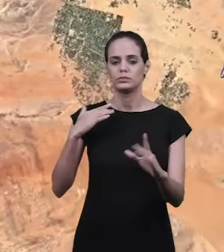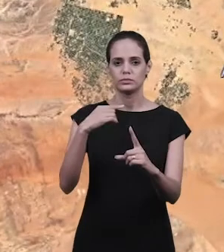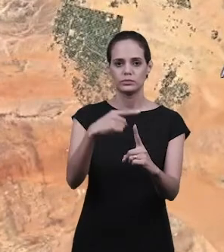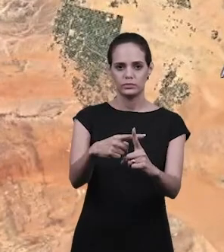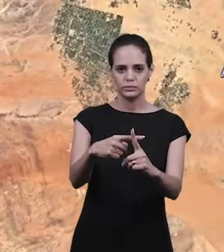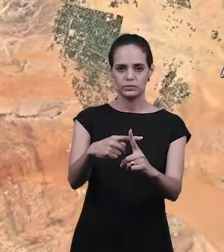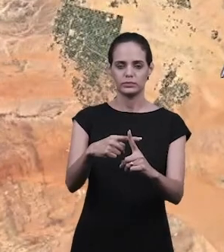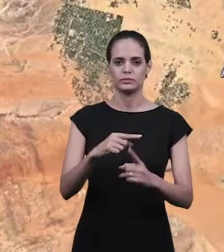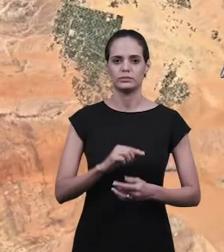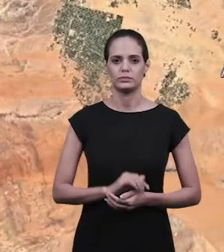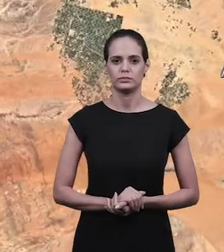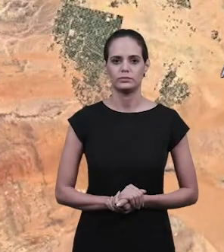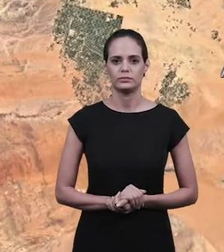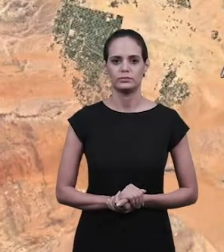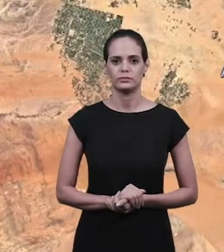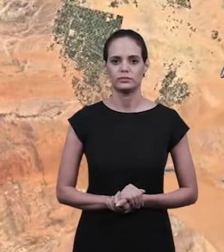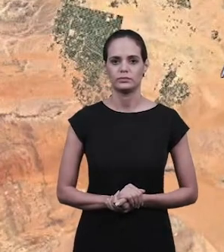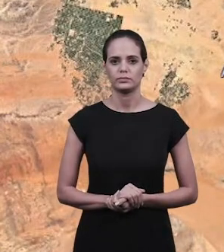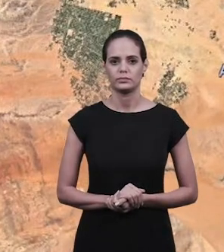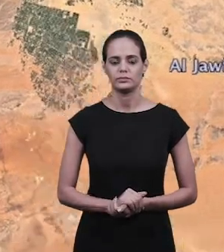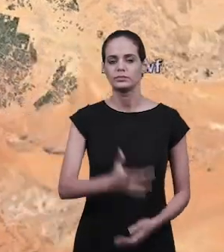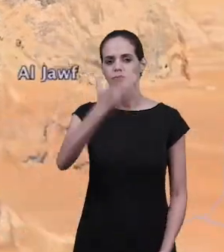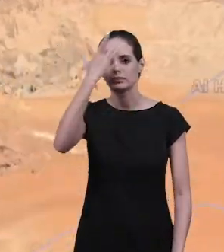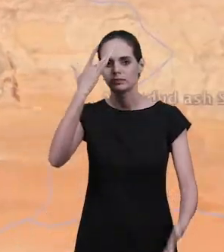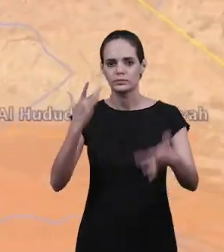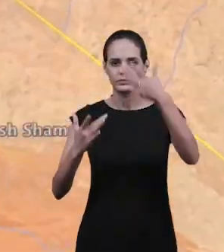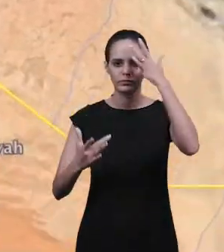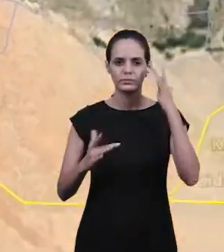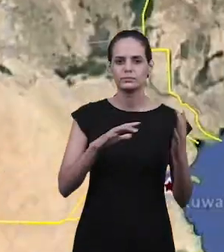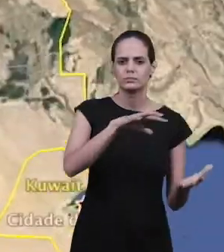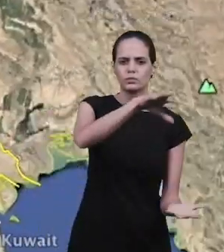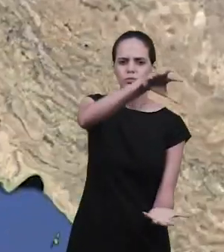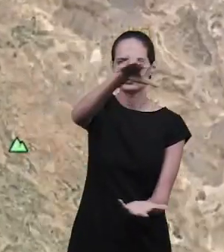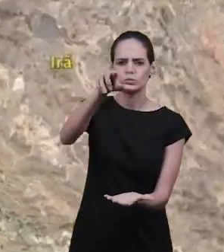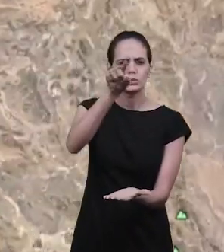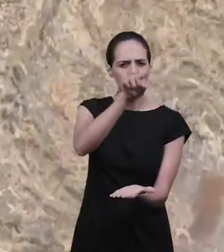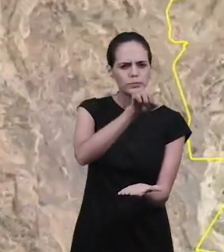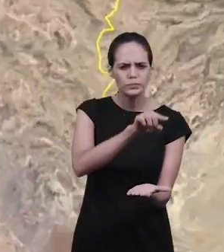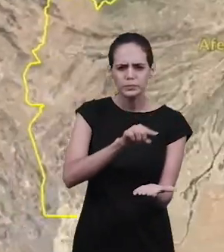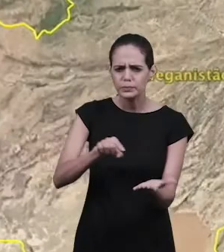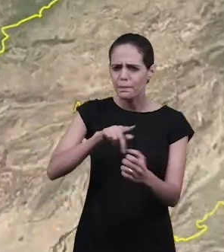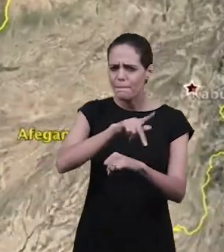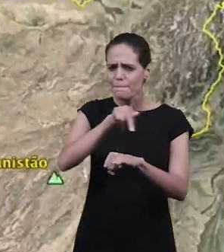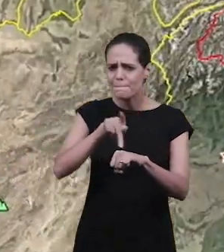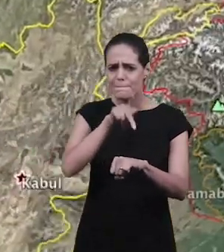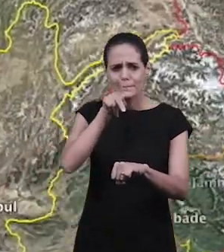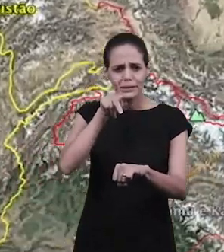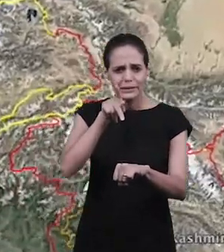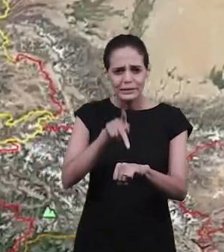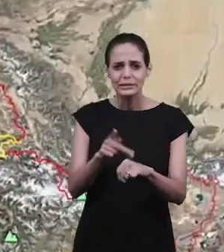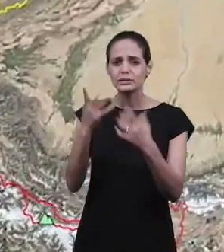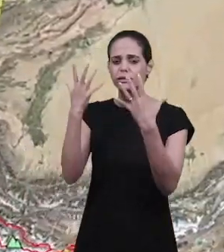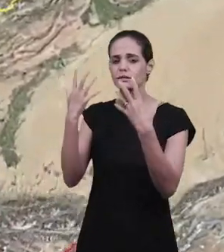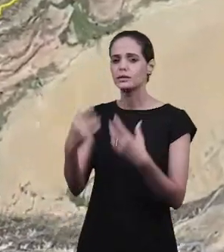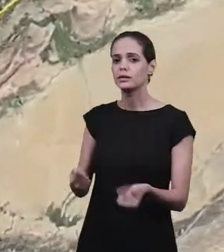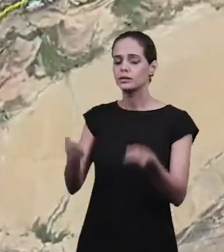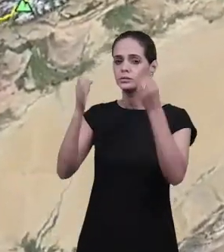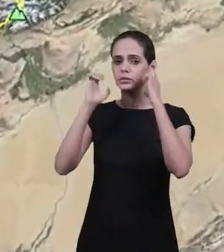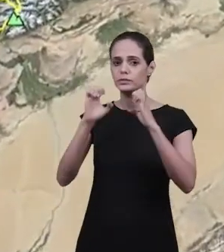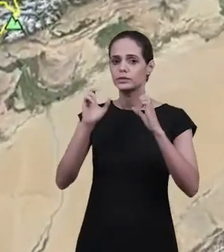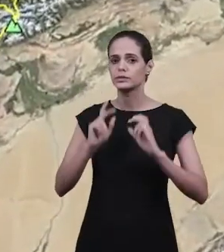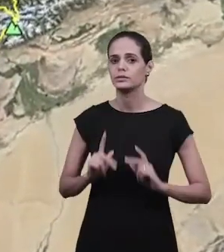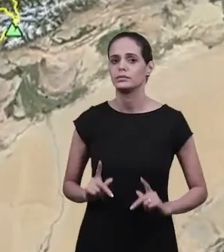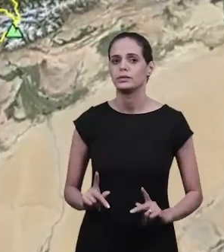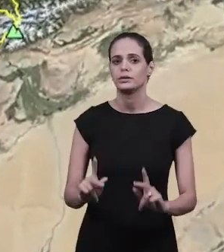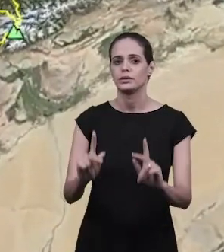Jésus à la veille de sa mort à la croix de Calvaire. Les personnes de toutes les parties du monde sont touchées